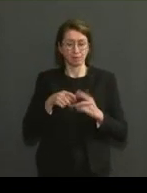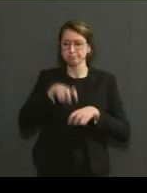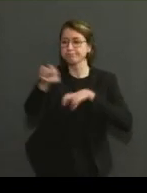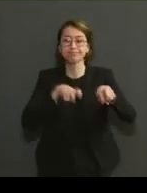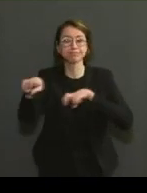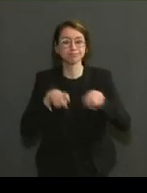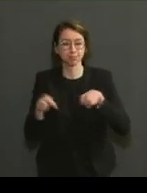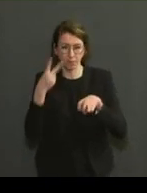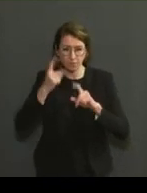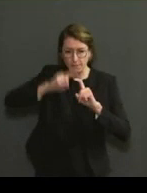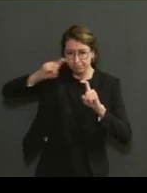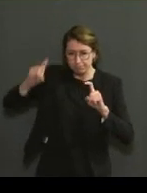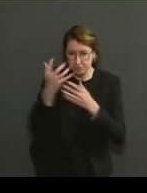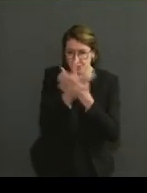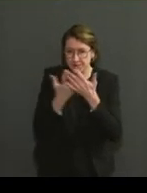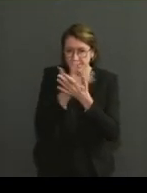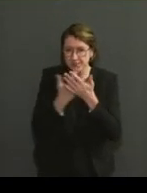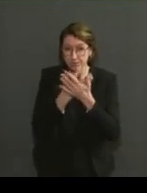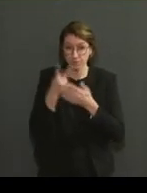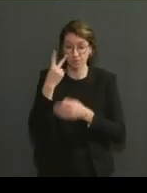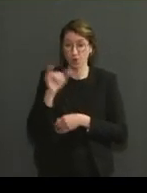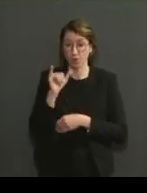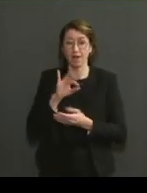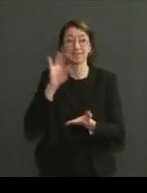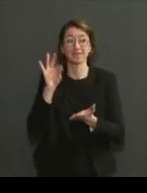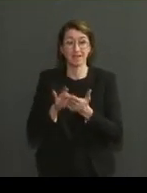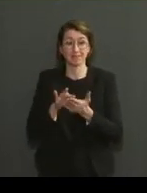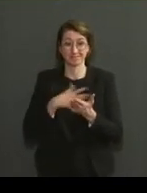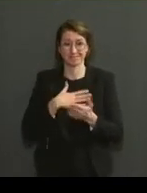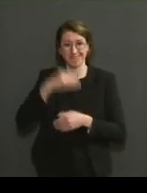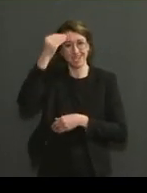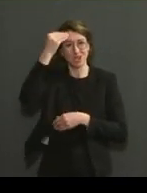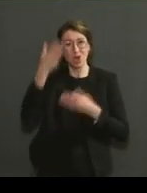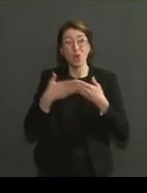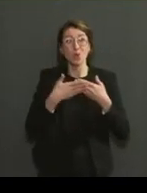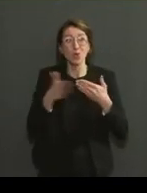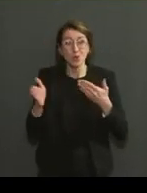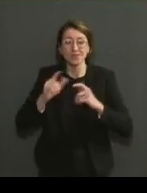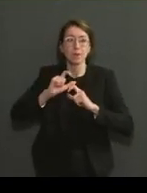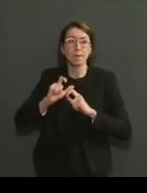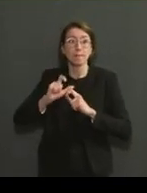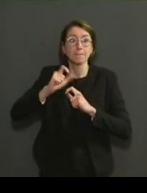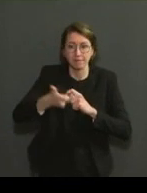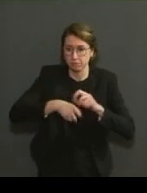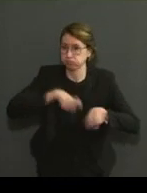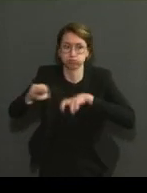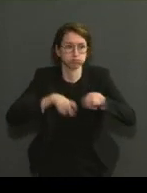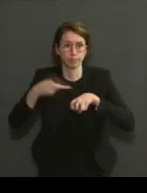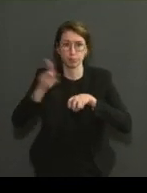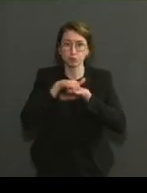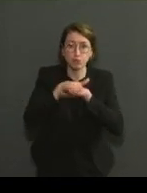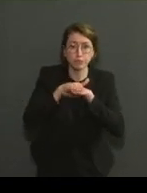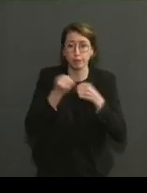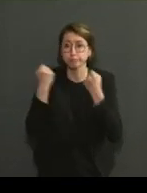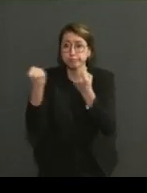de la courbe qu'après la réouverture des écoles, d'une part, la mobilité a augmenté bien sûr, mais qu'il y a eu une augmentation,